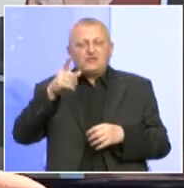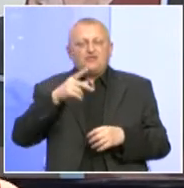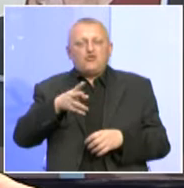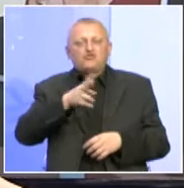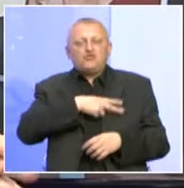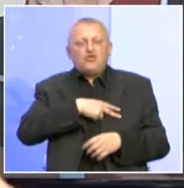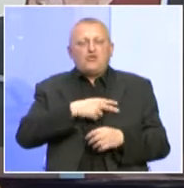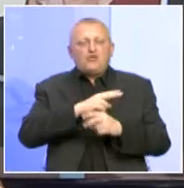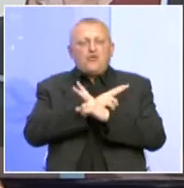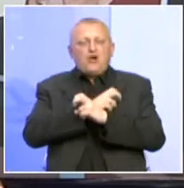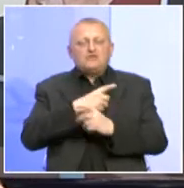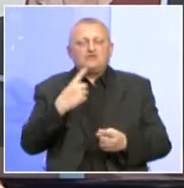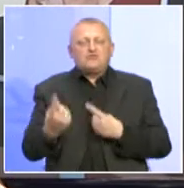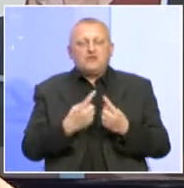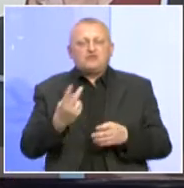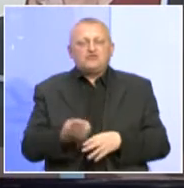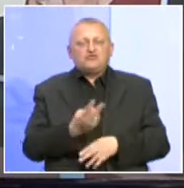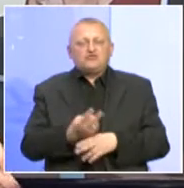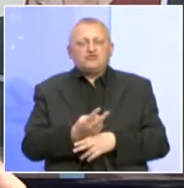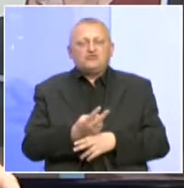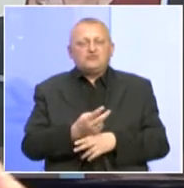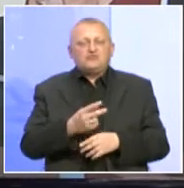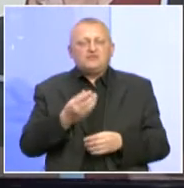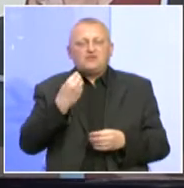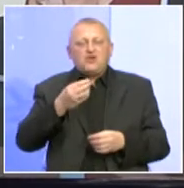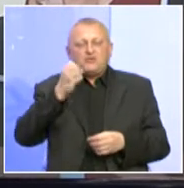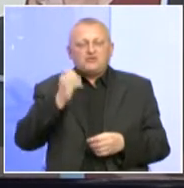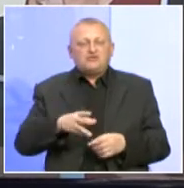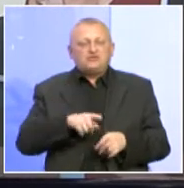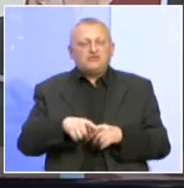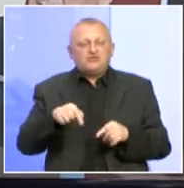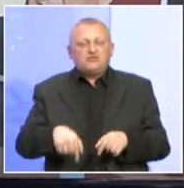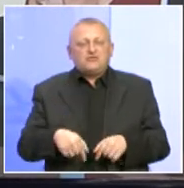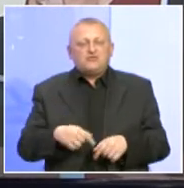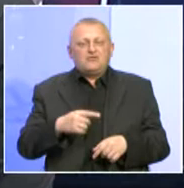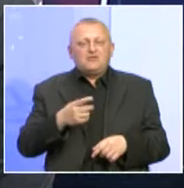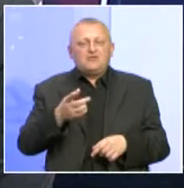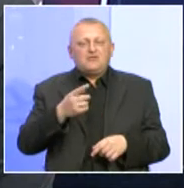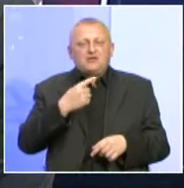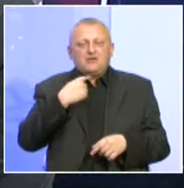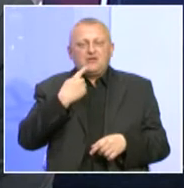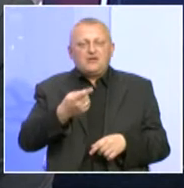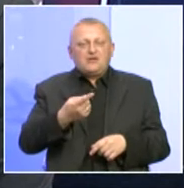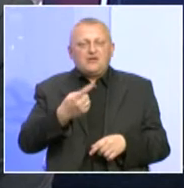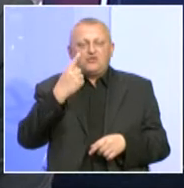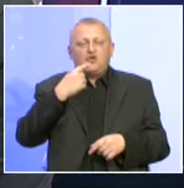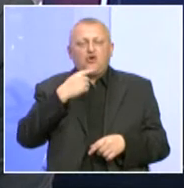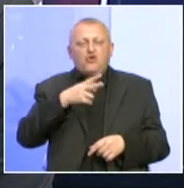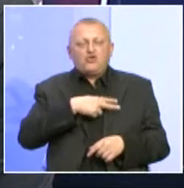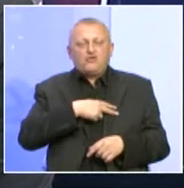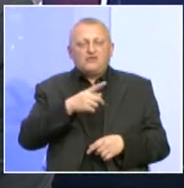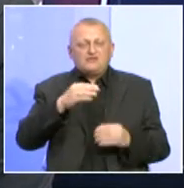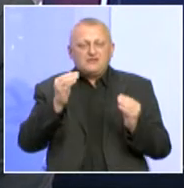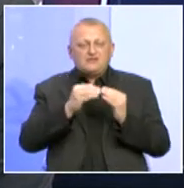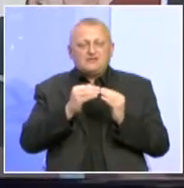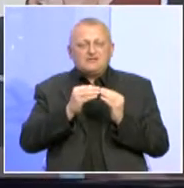najodgovorniji u Austriji za situaciju u državi. Da? Za dobro i za loše. Isto je ovdje. Gospodin Riker je vrlo jasno dao do znanja koje je odgovoran. Slažete li se